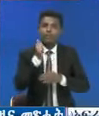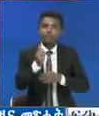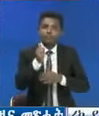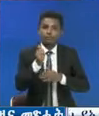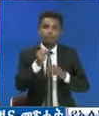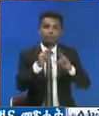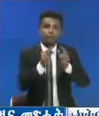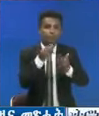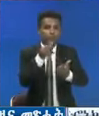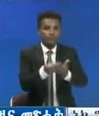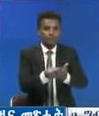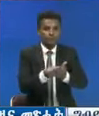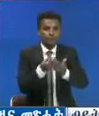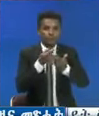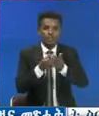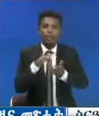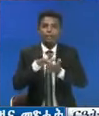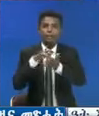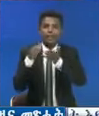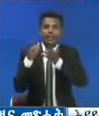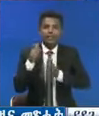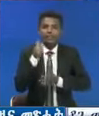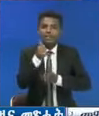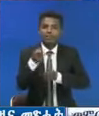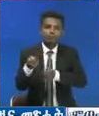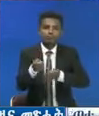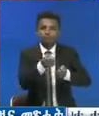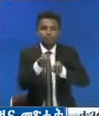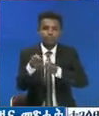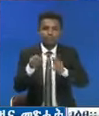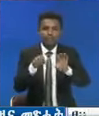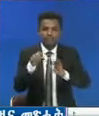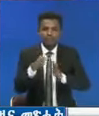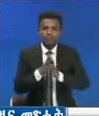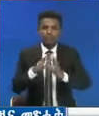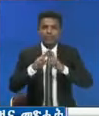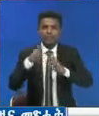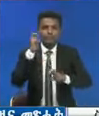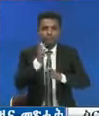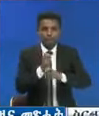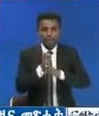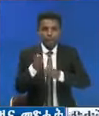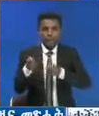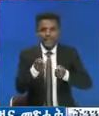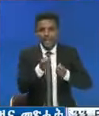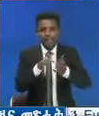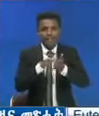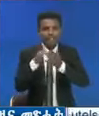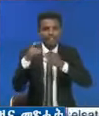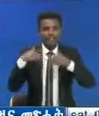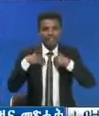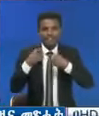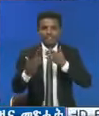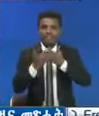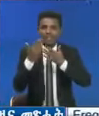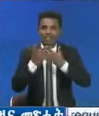ይገዛና ያው ያን መድኃኒት ራሳቸው ነው መጥተው እንትን። በጣም ከባድ መድኃኒት አለ፣ ቀላል መድኃኒት አለ። እነሱ ይበልጣውን